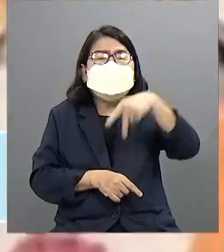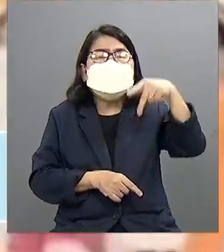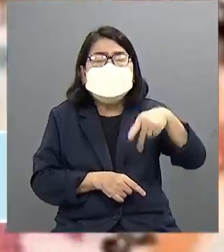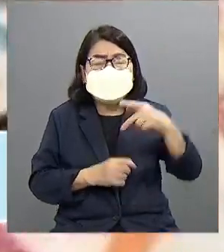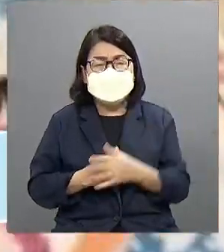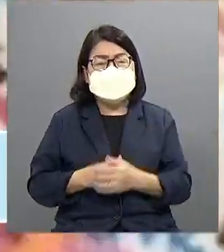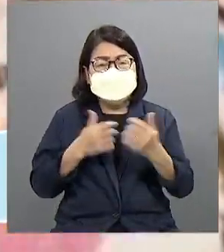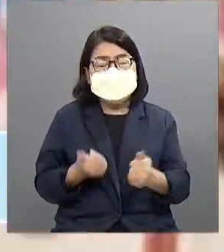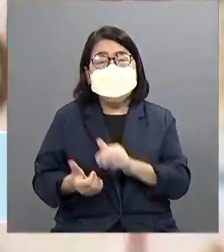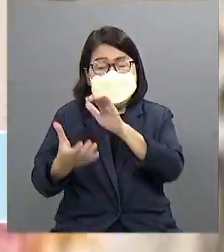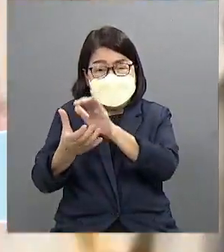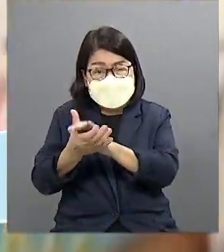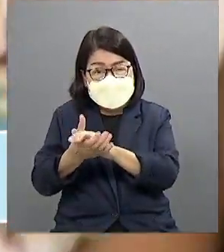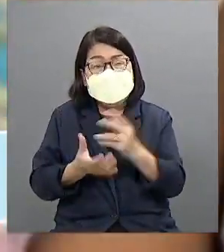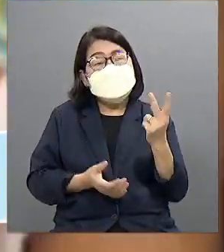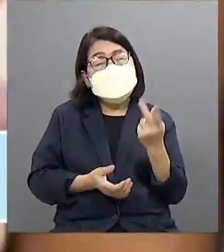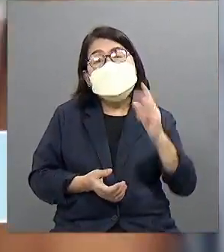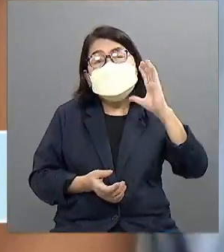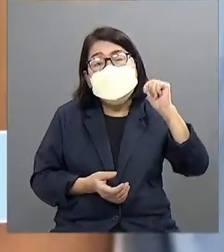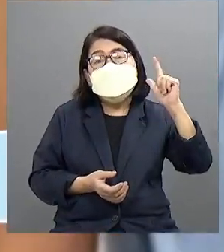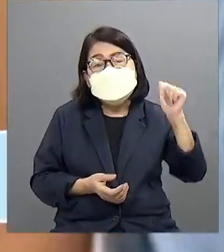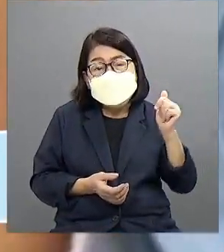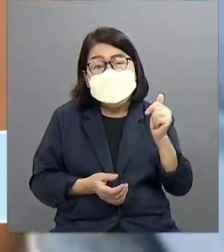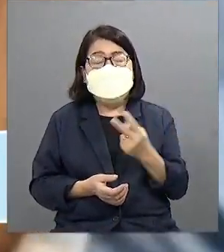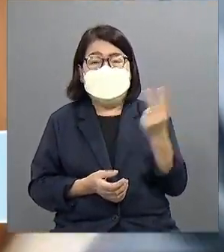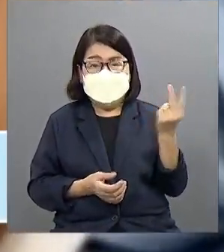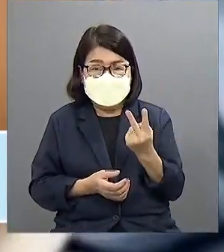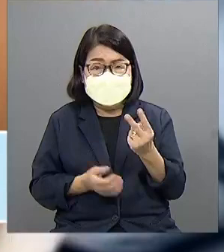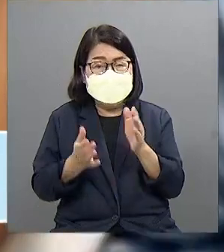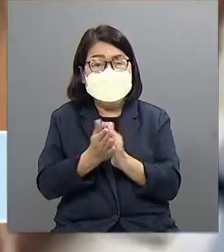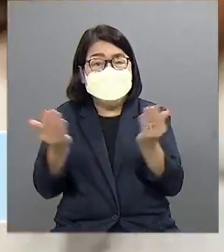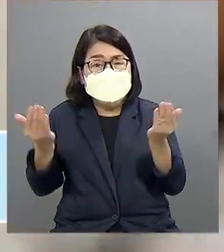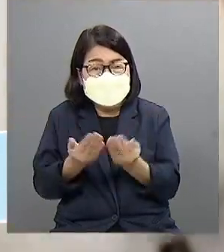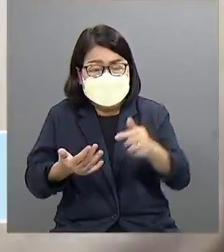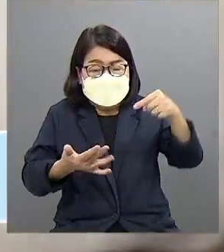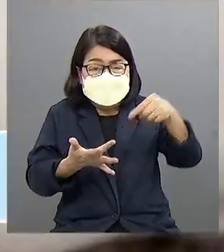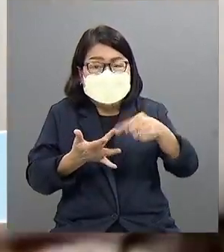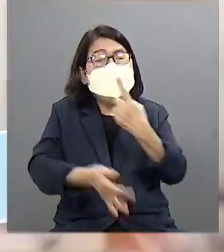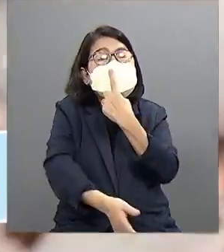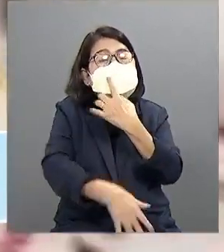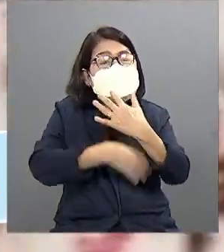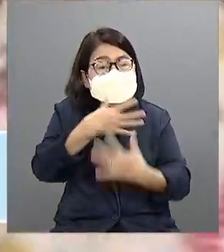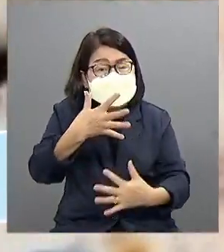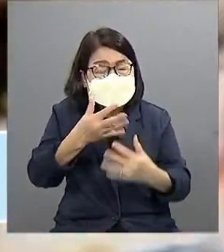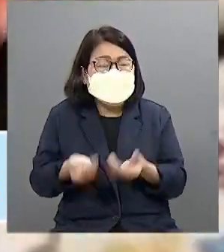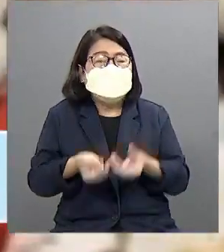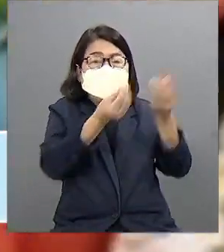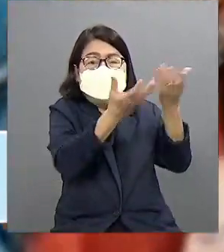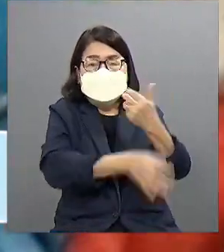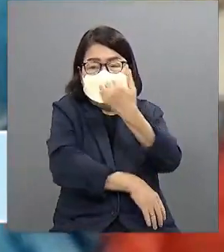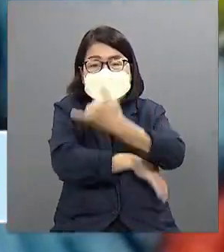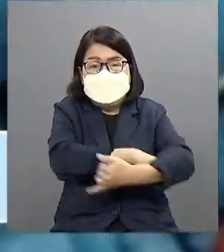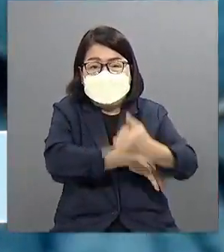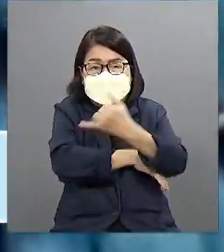คุณแม่เองบุตรสาวเนี่ยเอาไปตรวจที่ต่างประเทศเลยนะกว่าจะรู้ผลนี่อีก1เดือนเลยนะคะอันนี้คืออาการ